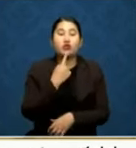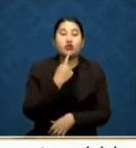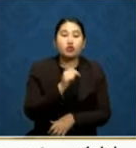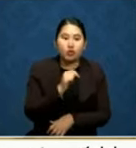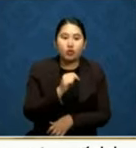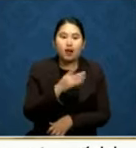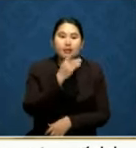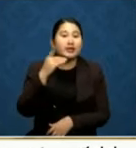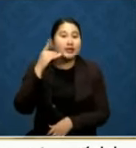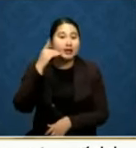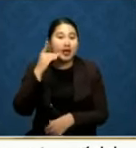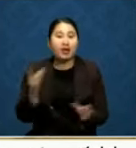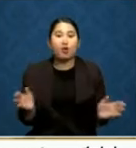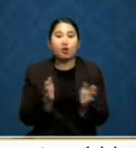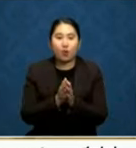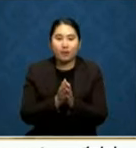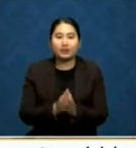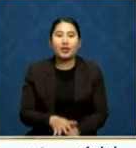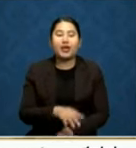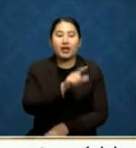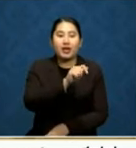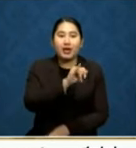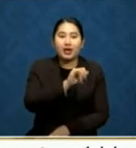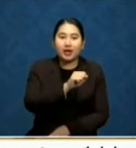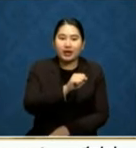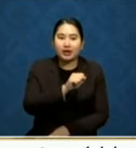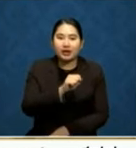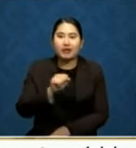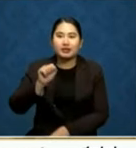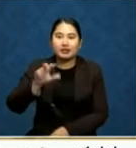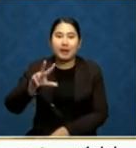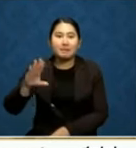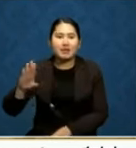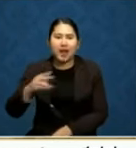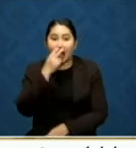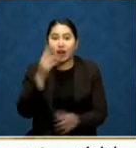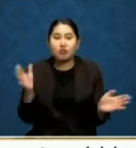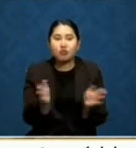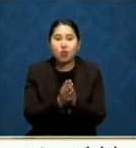ong